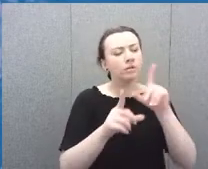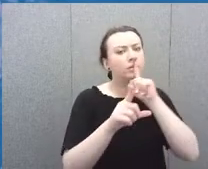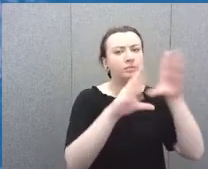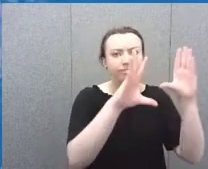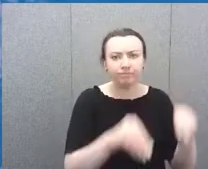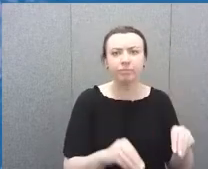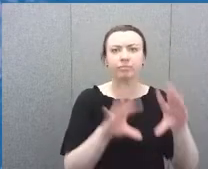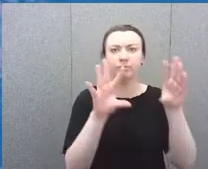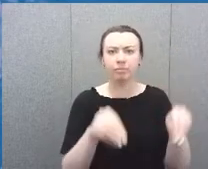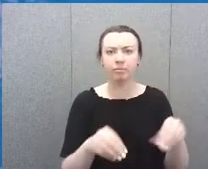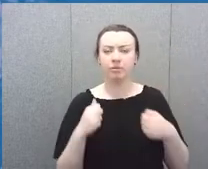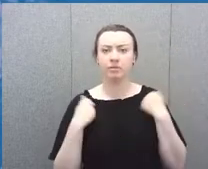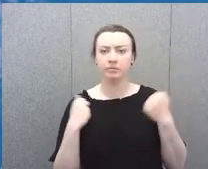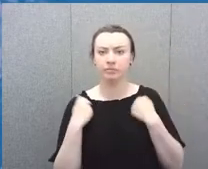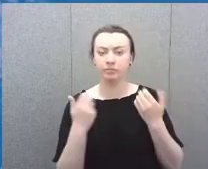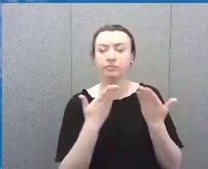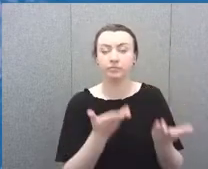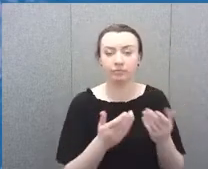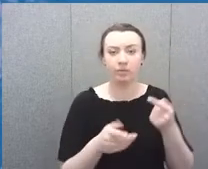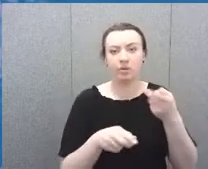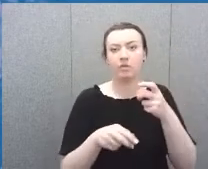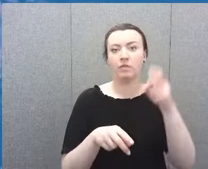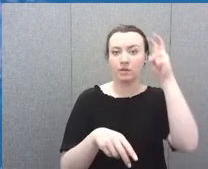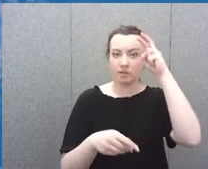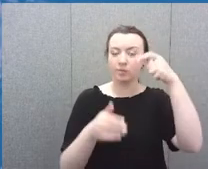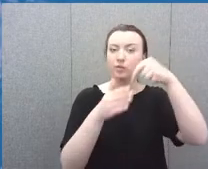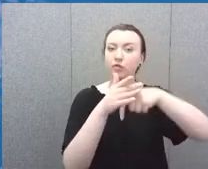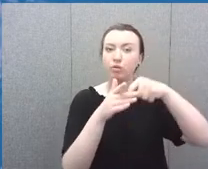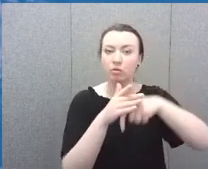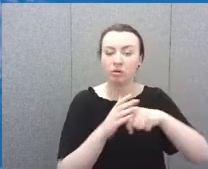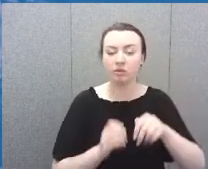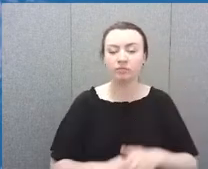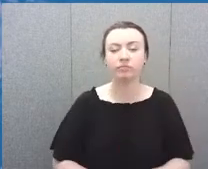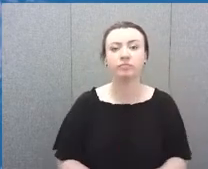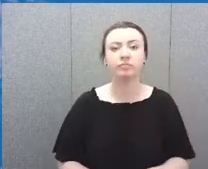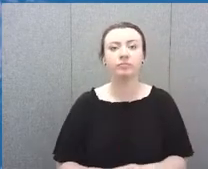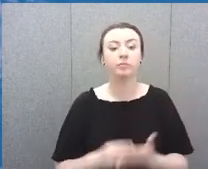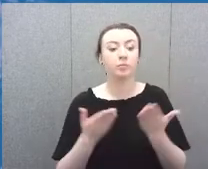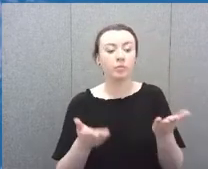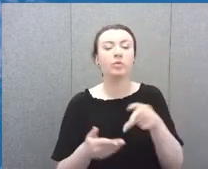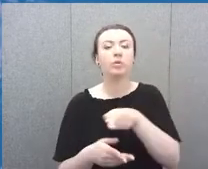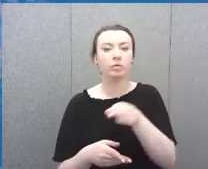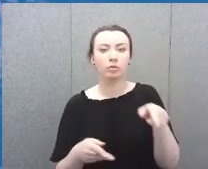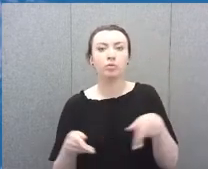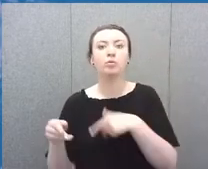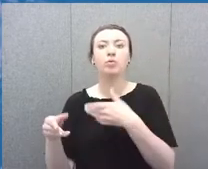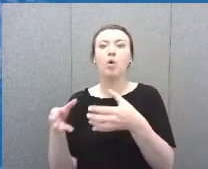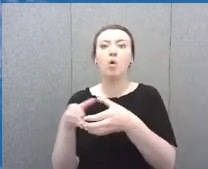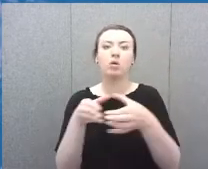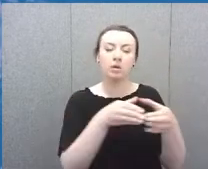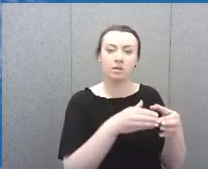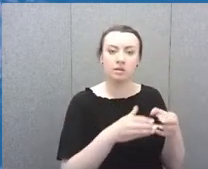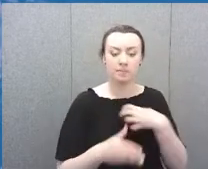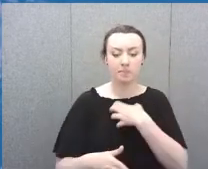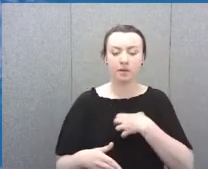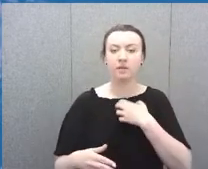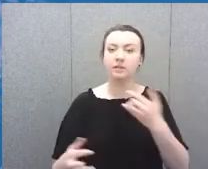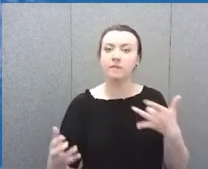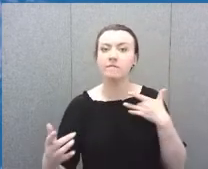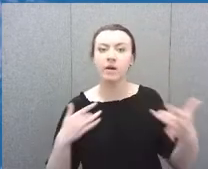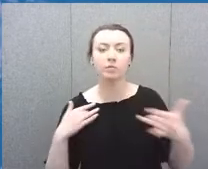довольно активно. Основной ролью этих организаций является сотрудничество с государством